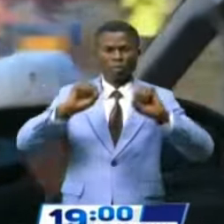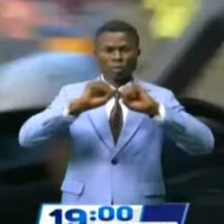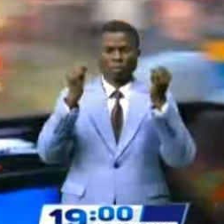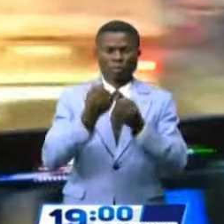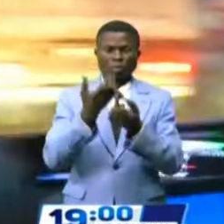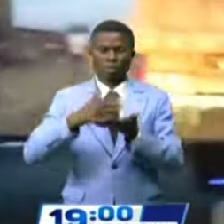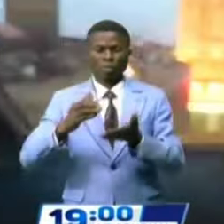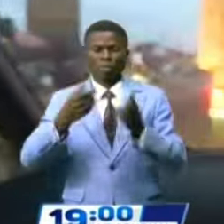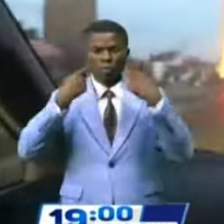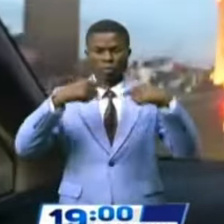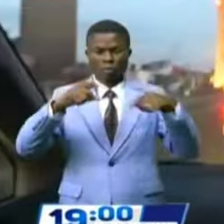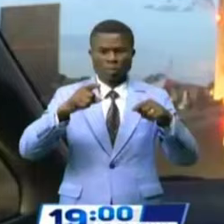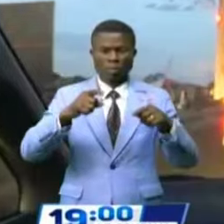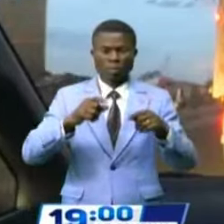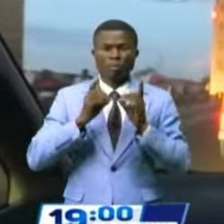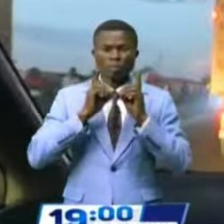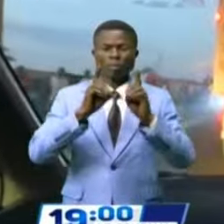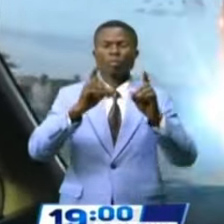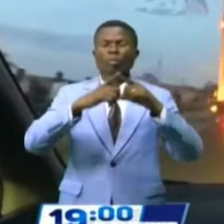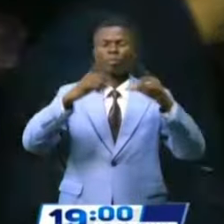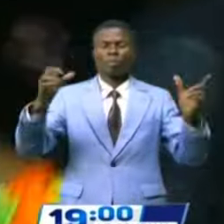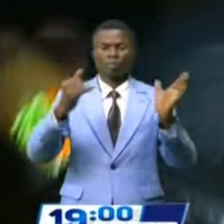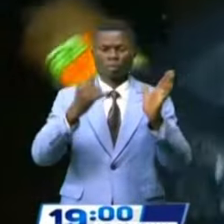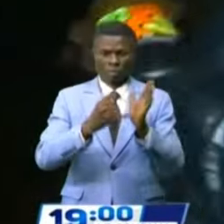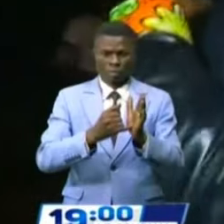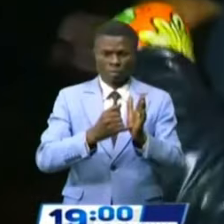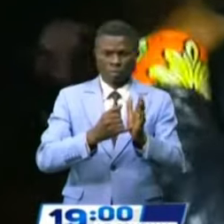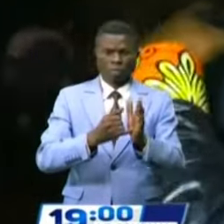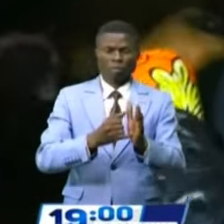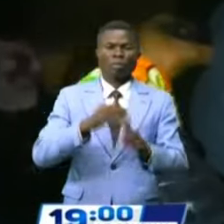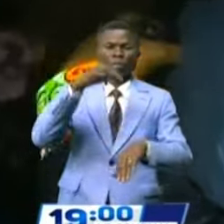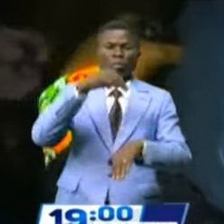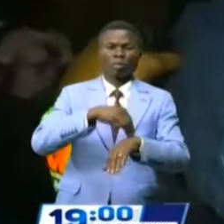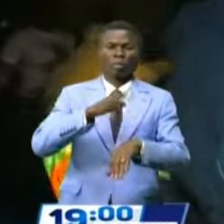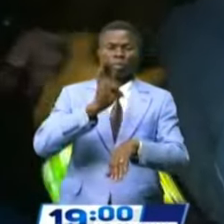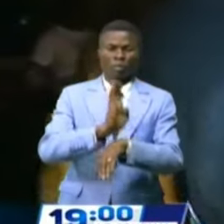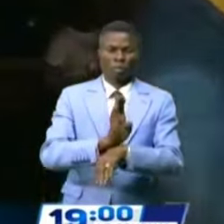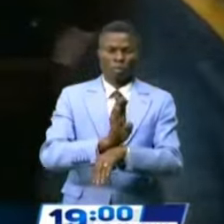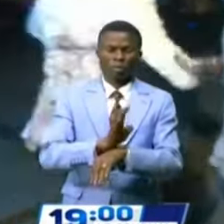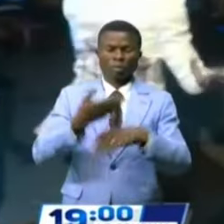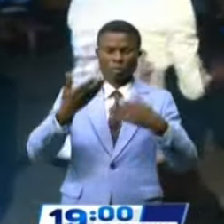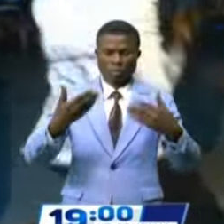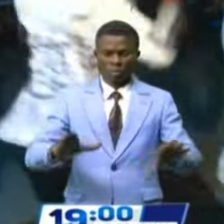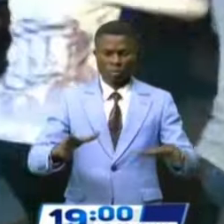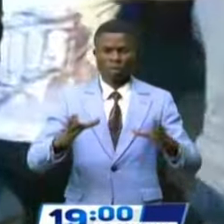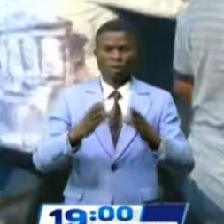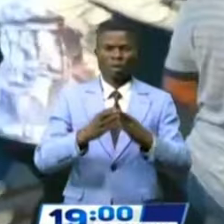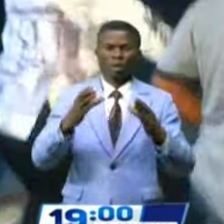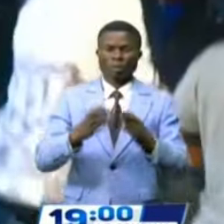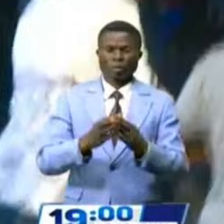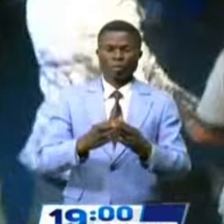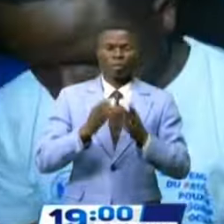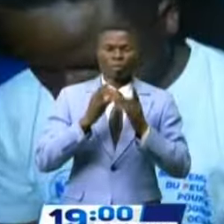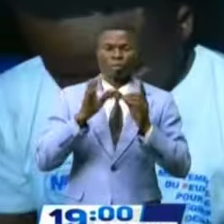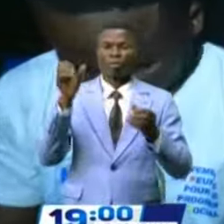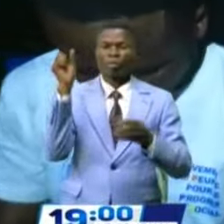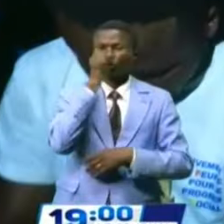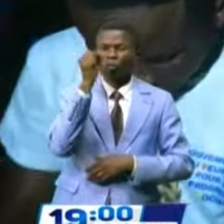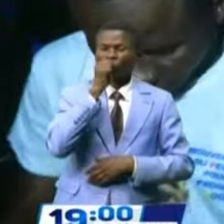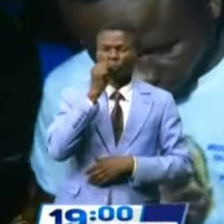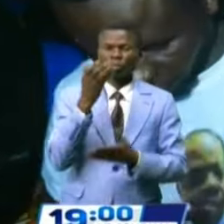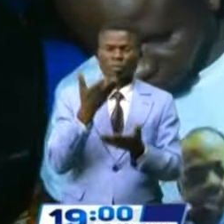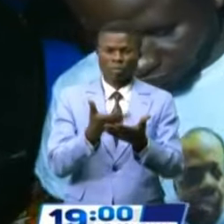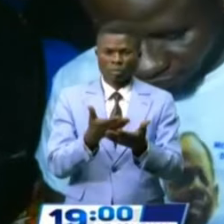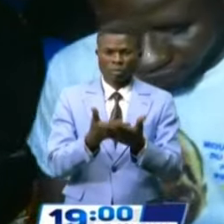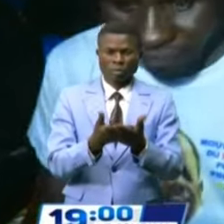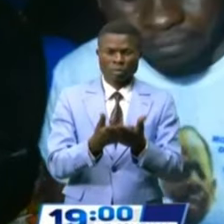qui annonce les grands meetings ce week-end à Gombe Matadi et qui s'est clôturée par les mélodies déhanchantes